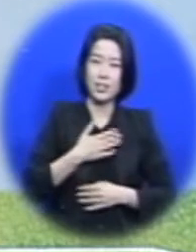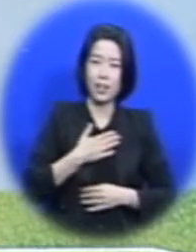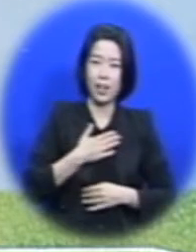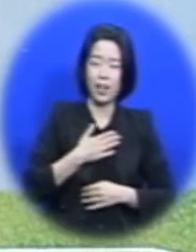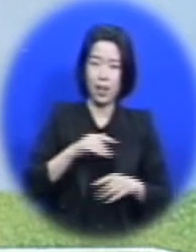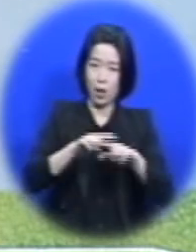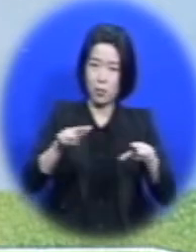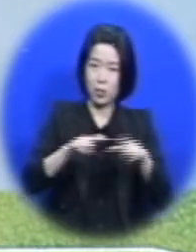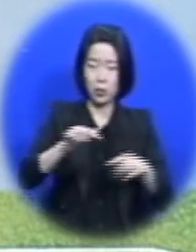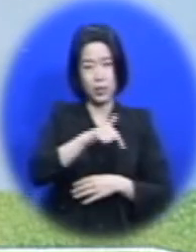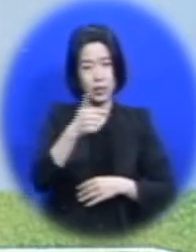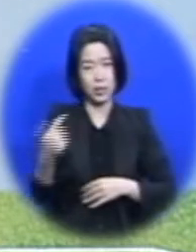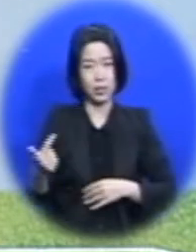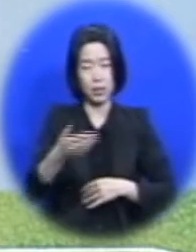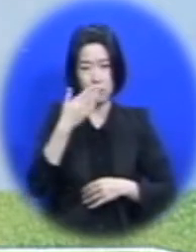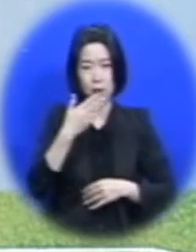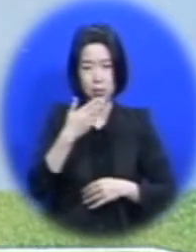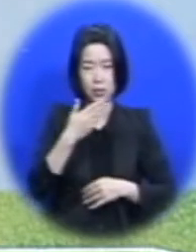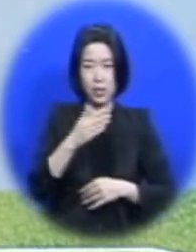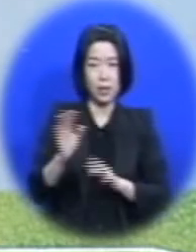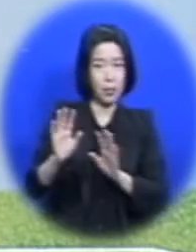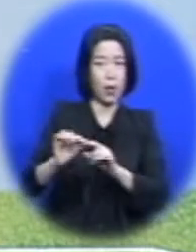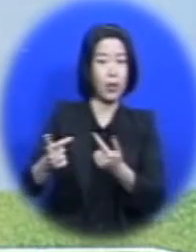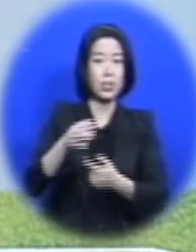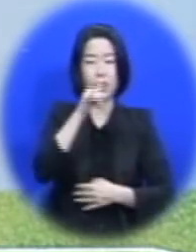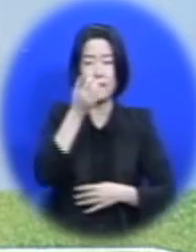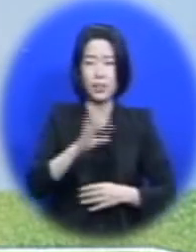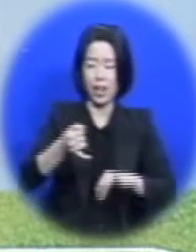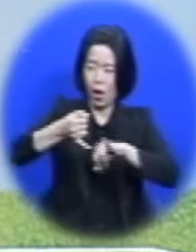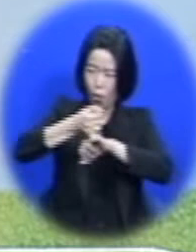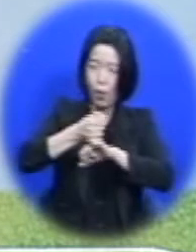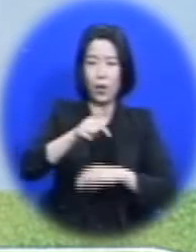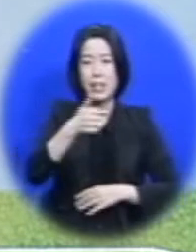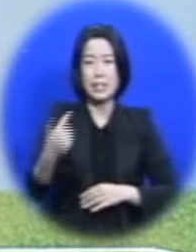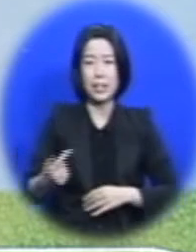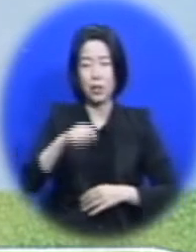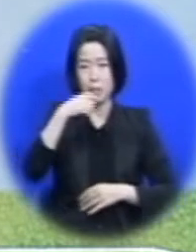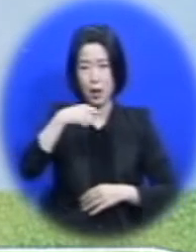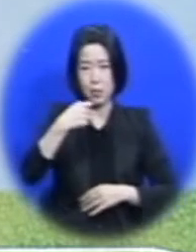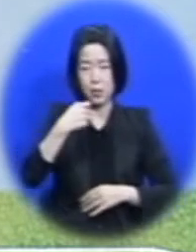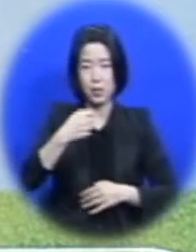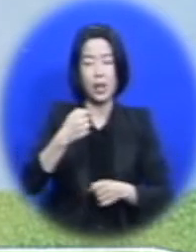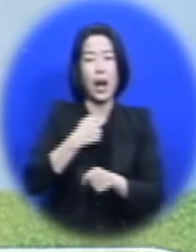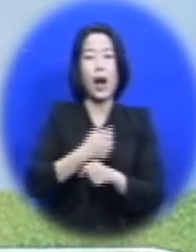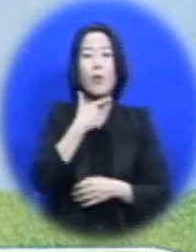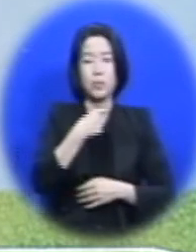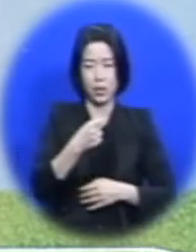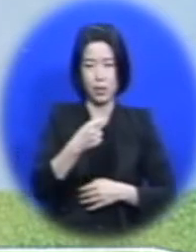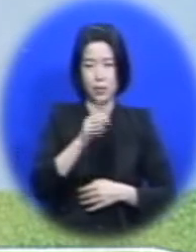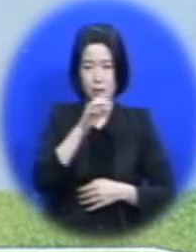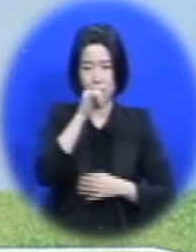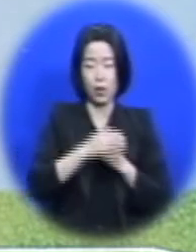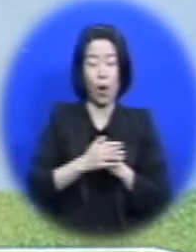보통 저녁 때 잡은 식사는 안하는데 아고 저녁 식사를 목사님이 마셔야 되겠다는 겁니다